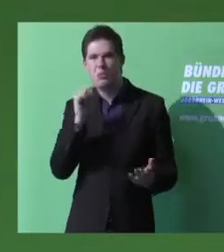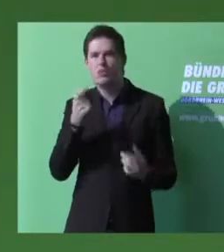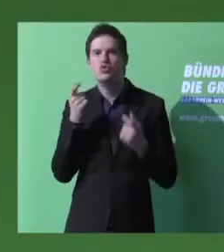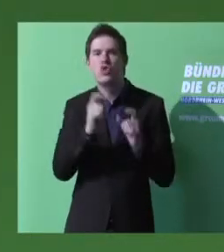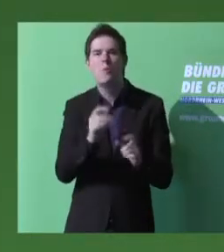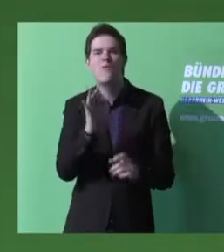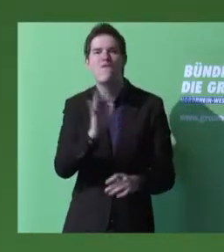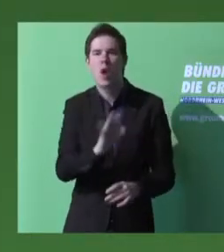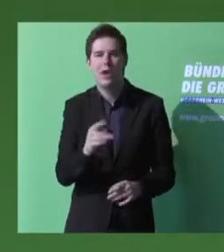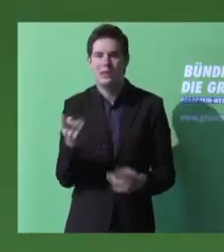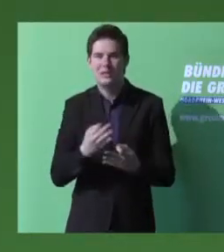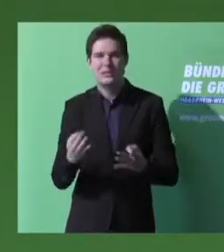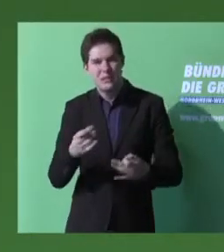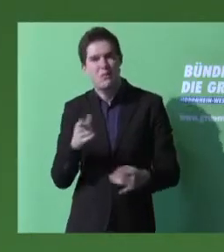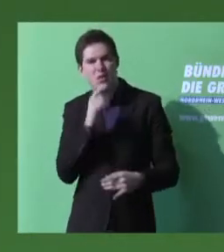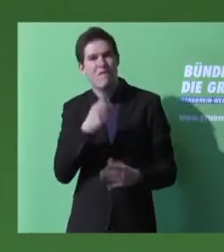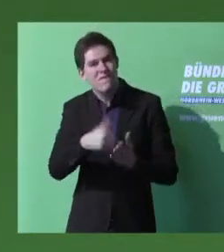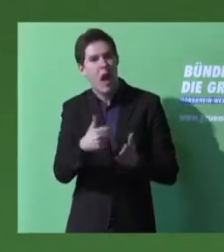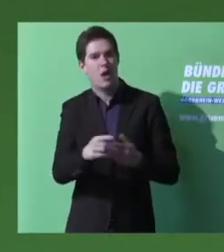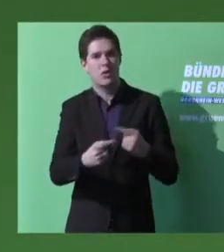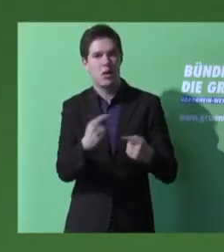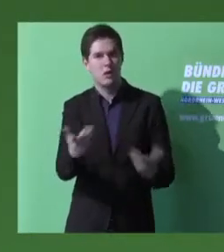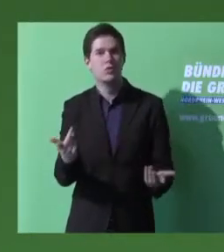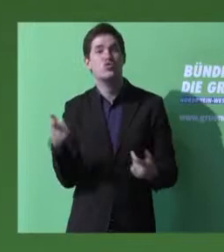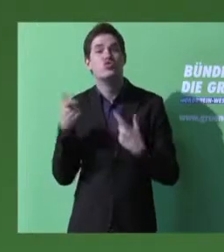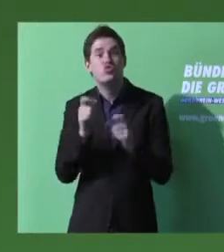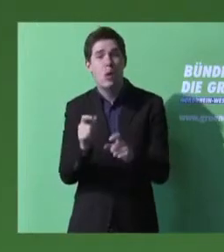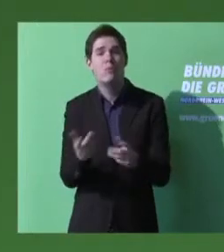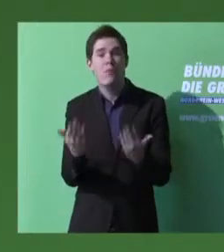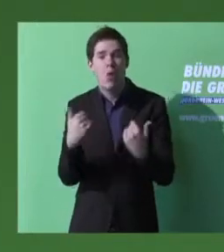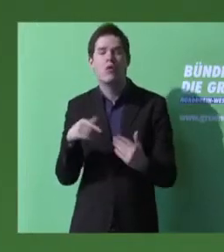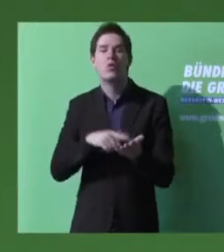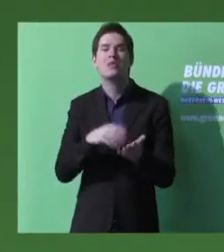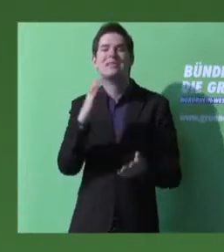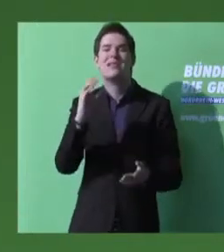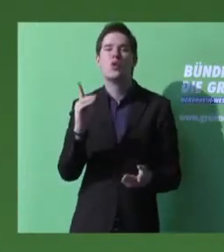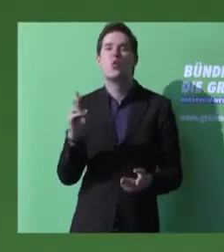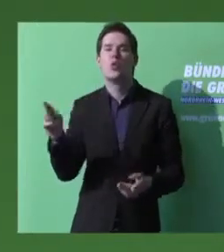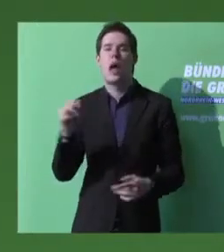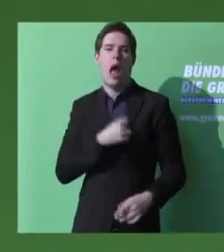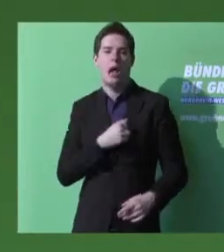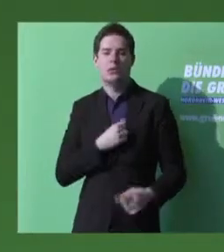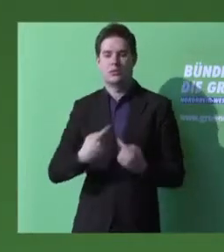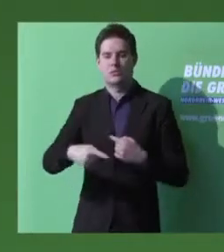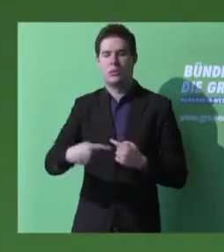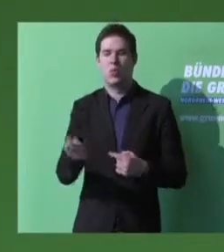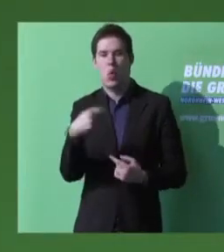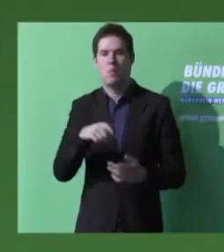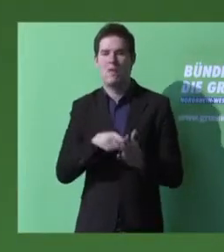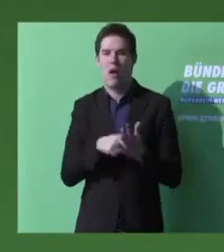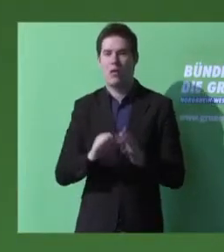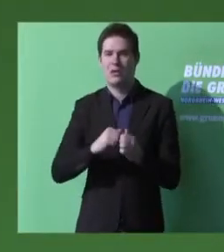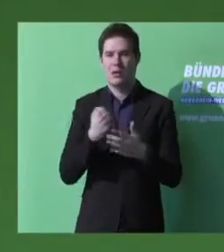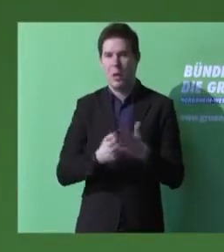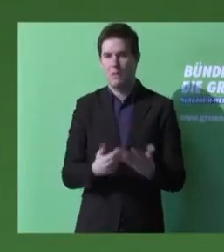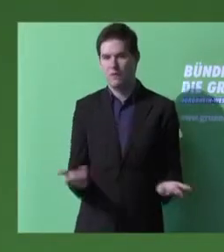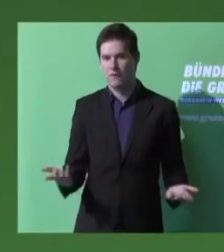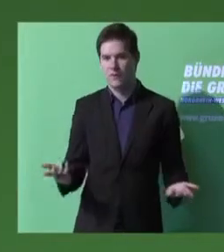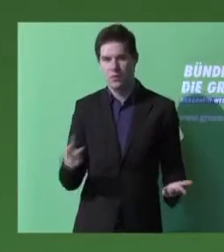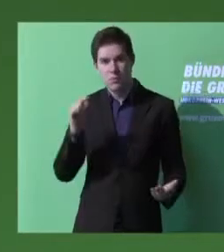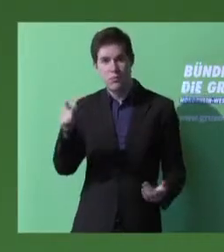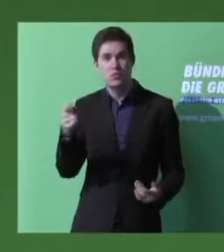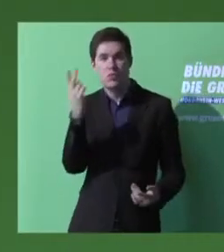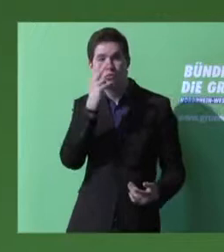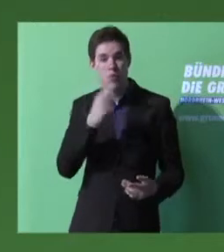Fracking. Und das ist nur deshalb gestoppt worden, weil die CDU Angst hat vor dem Wahlkampf. Was hier passiert ist, man wartet die Wahl ab,